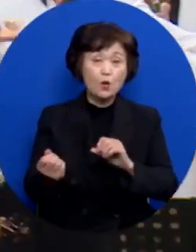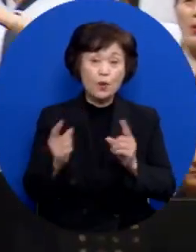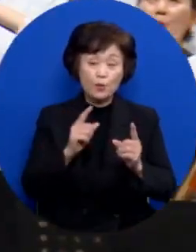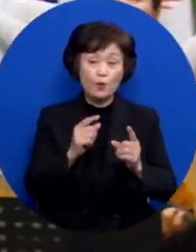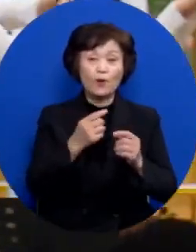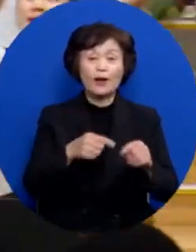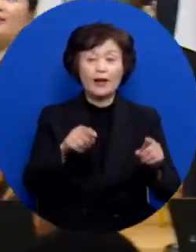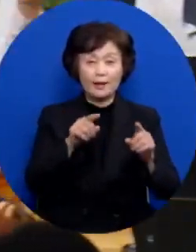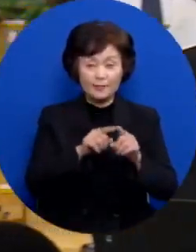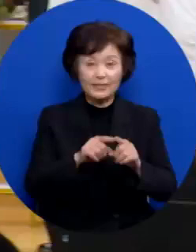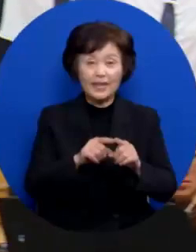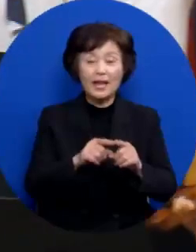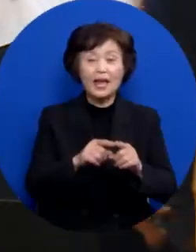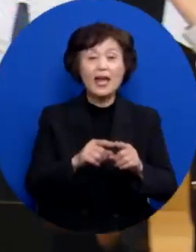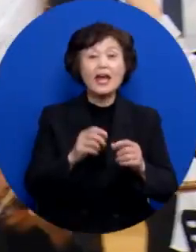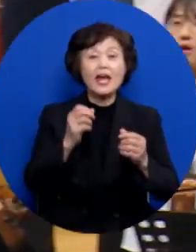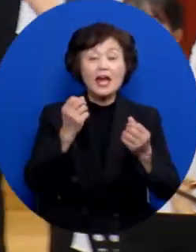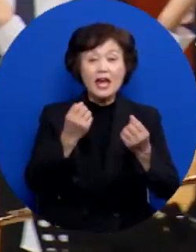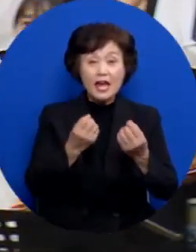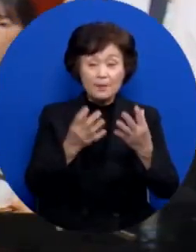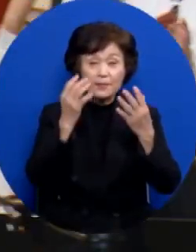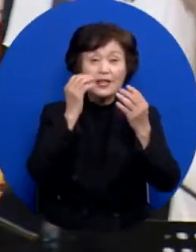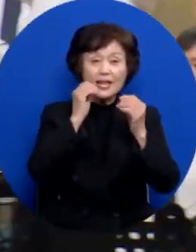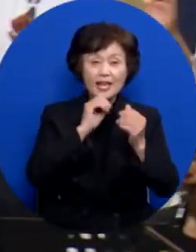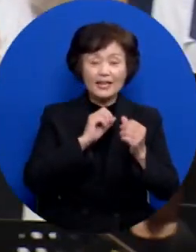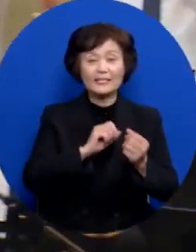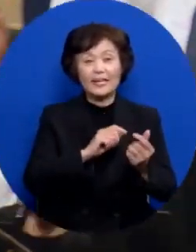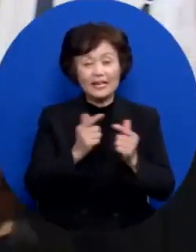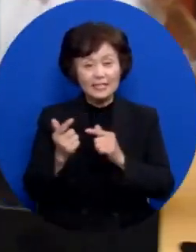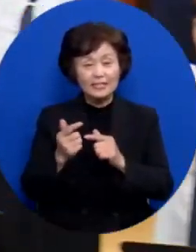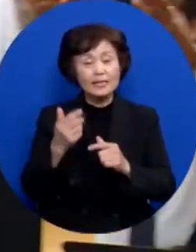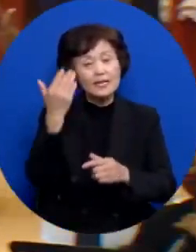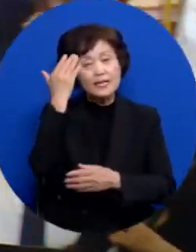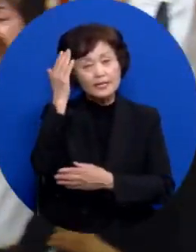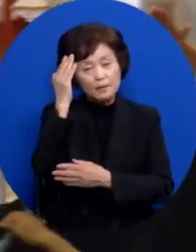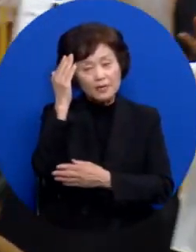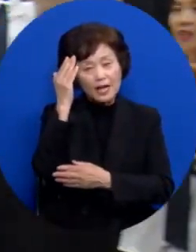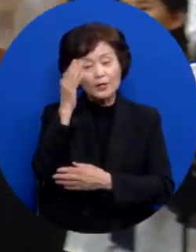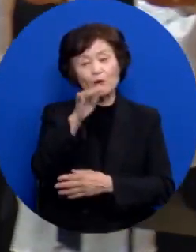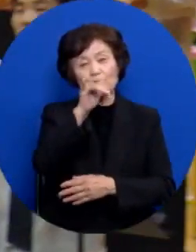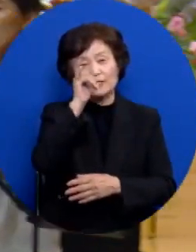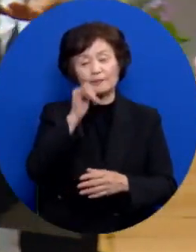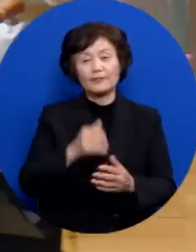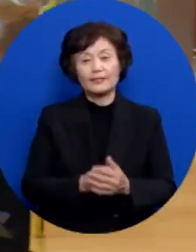위한 찬양 페스티벌, 지휘자와 반주자를 위한 세미나 등의 활동을 이어오고 있습니다.